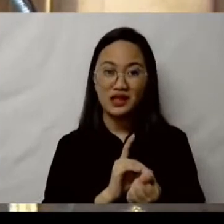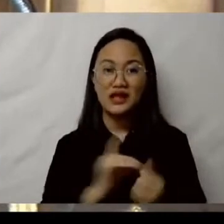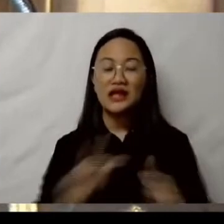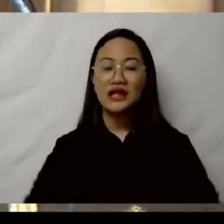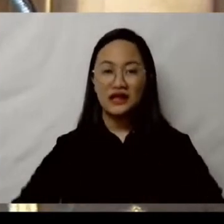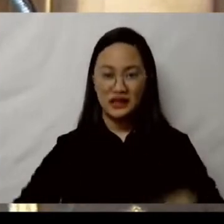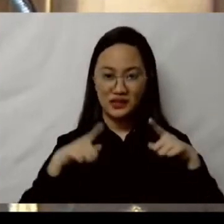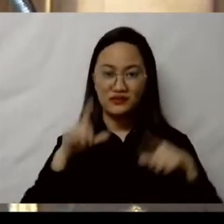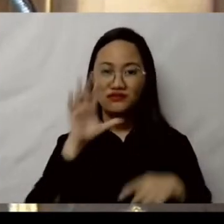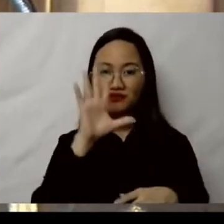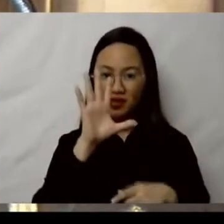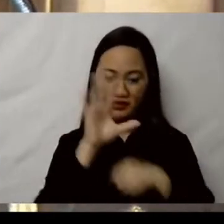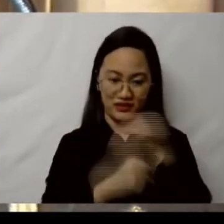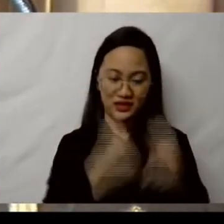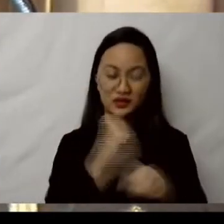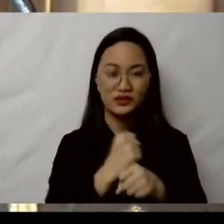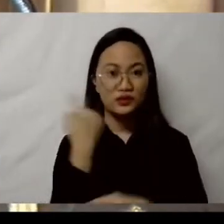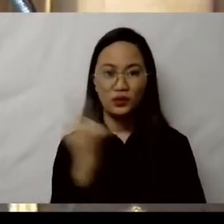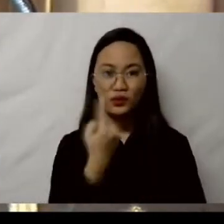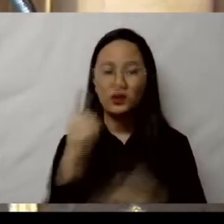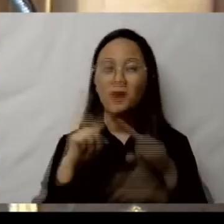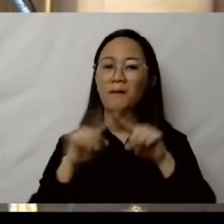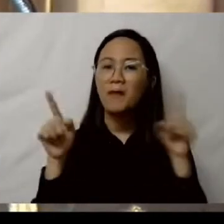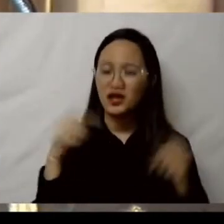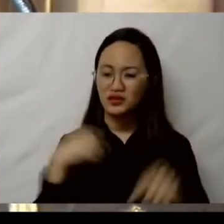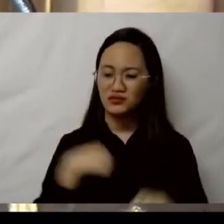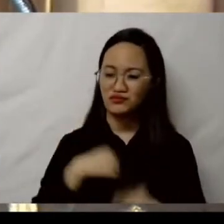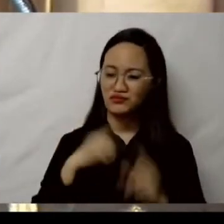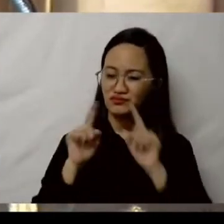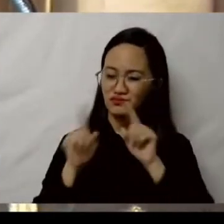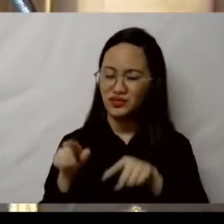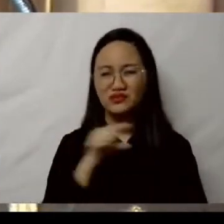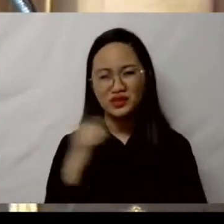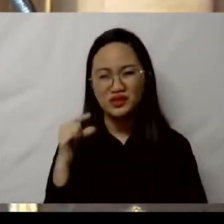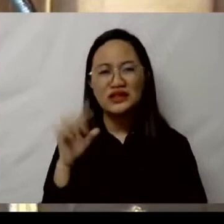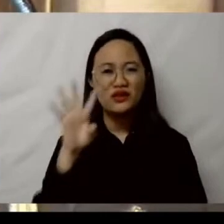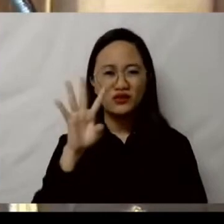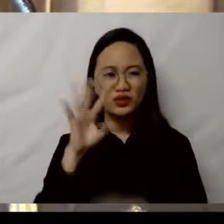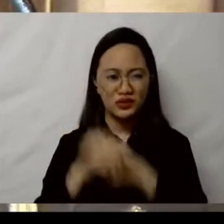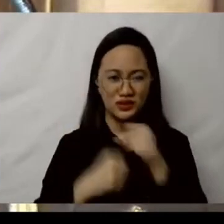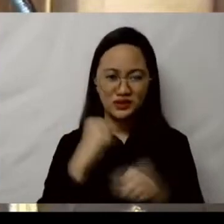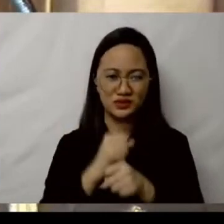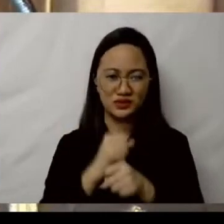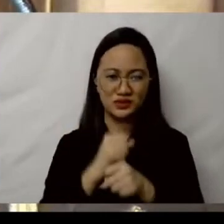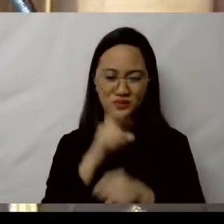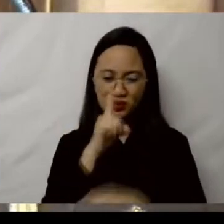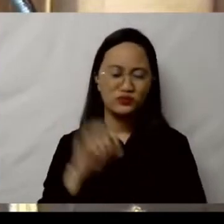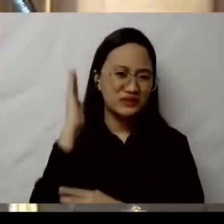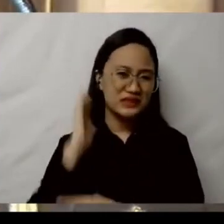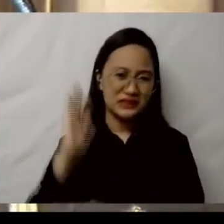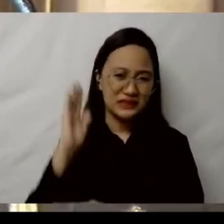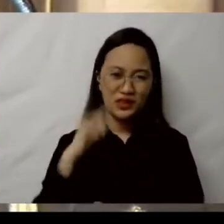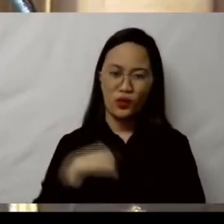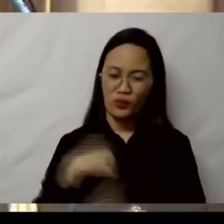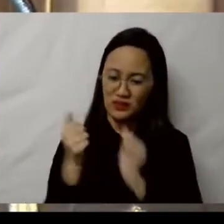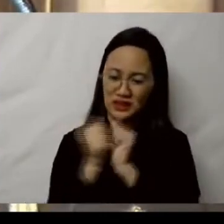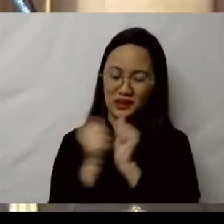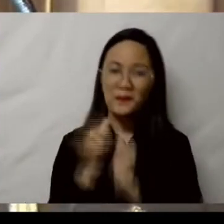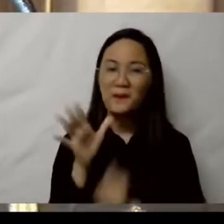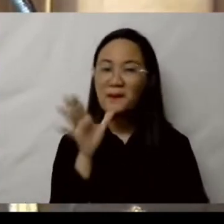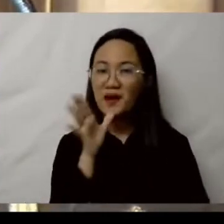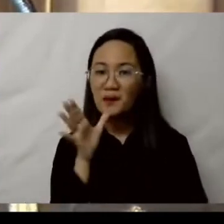years. Pero ang sabi ko, Father, because from the age of 4 years old, lagi na ako sumasama sa nanay ko. Kasi ako yung tagadala ng